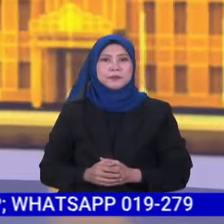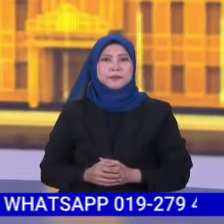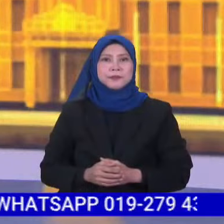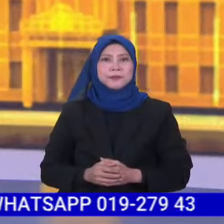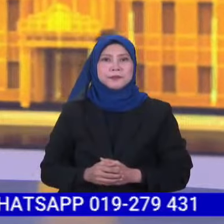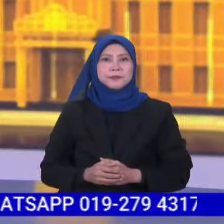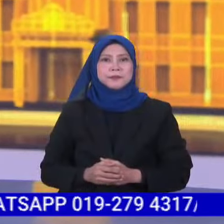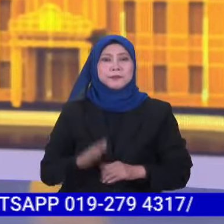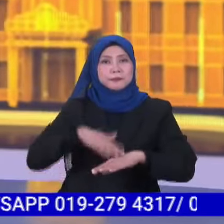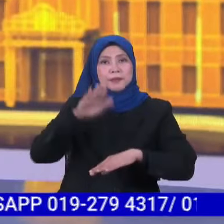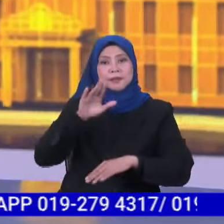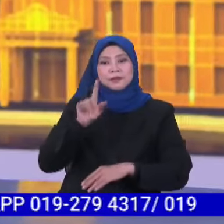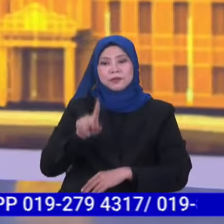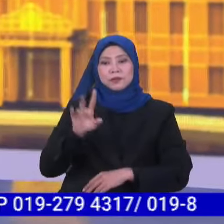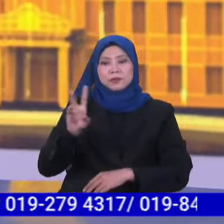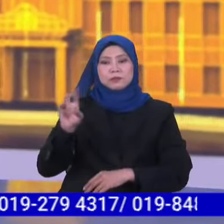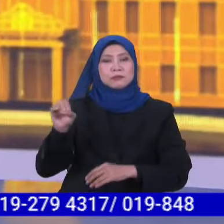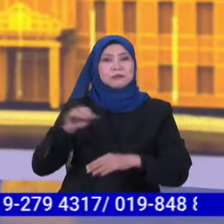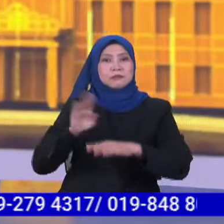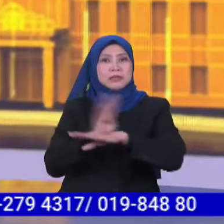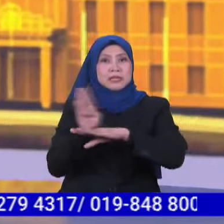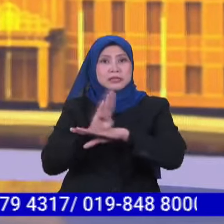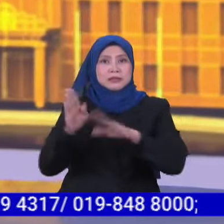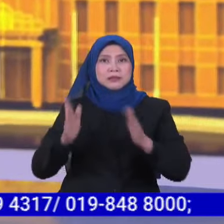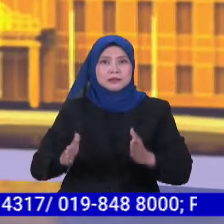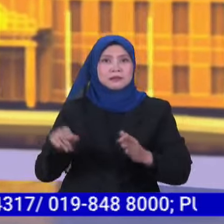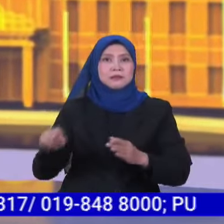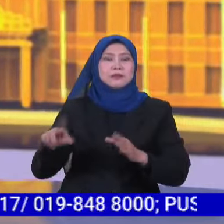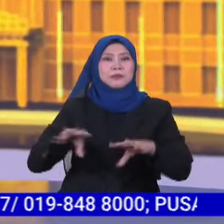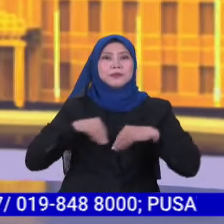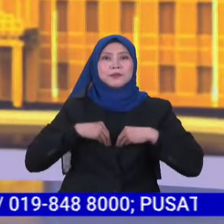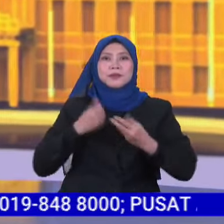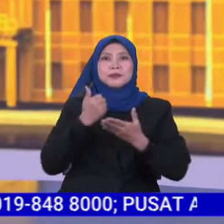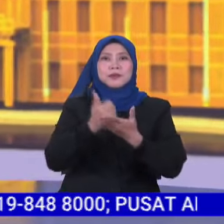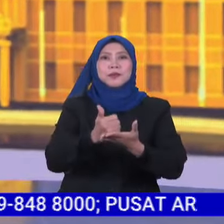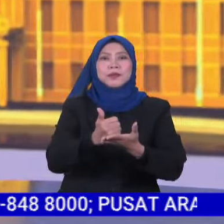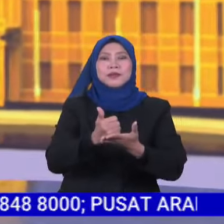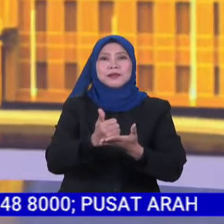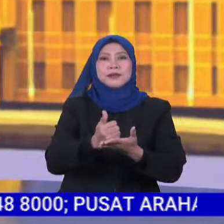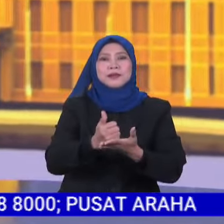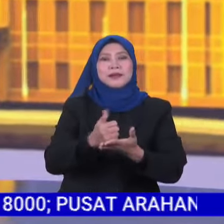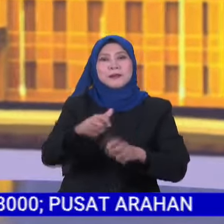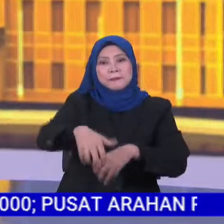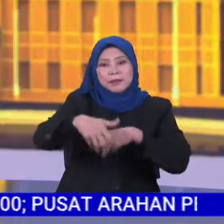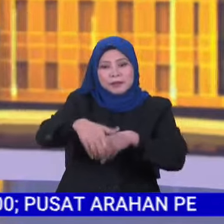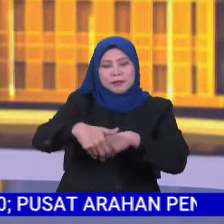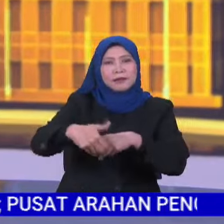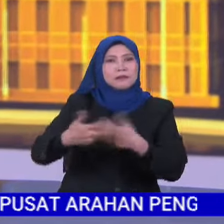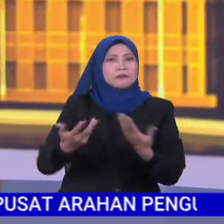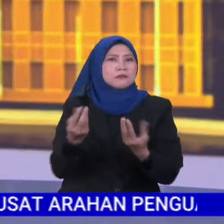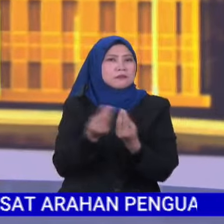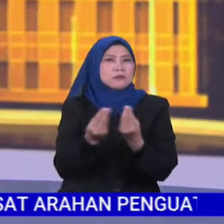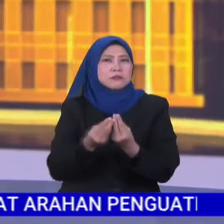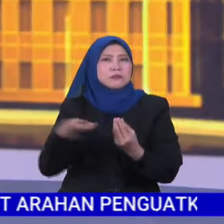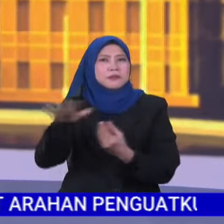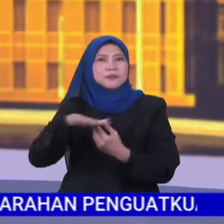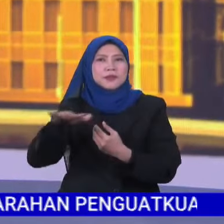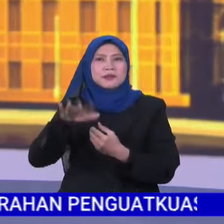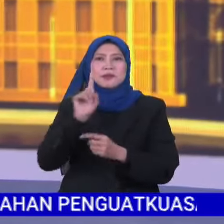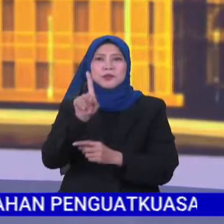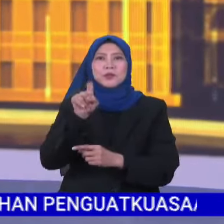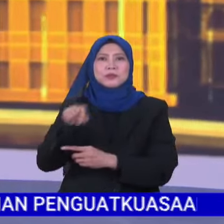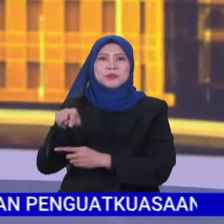lebih 170 Usahawan Tani di negeri berkenaan menerima bantuan input pertanian dengan anggaran nilai lebih